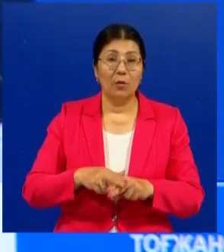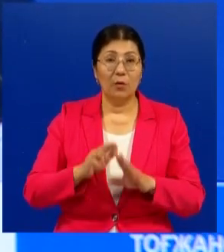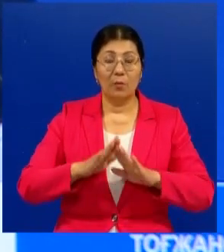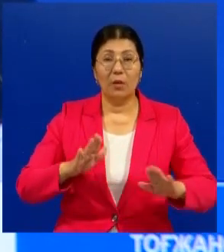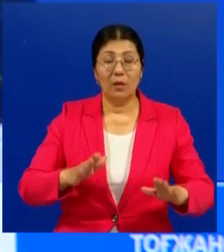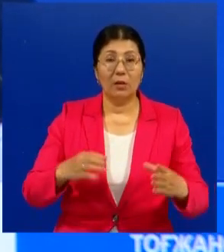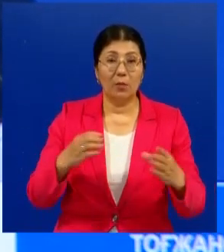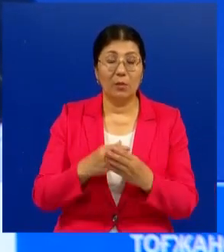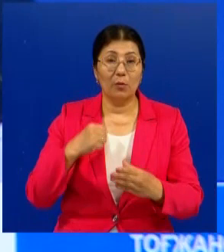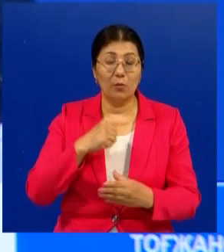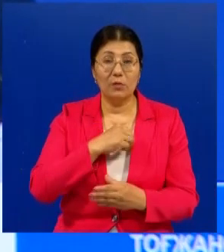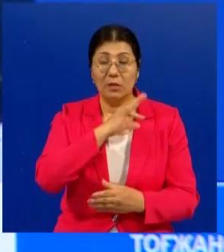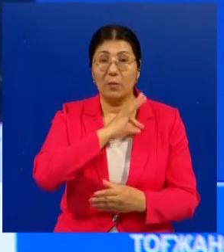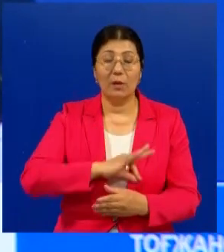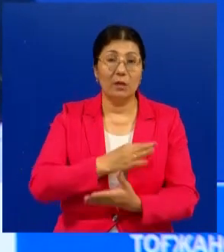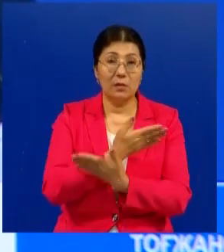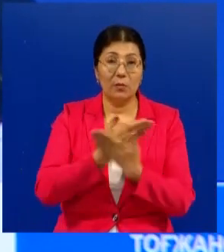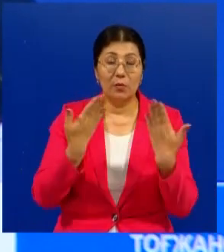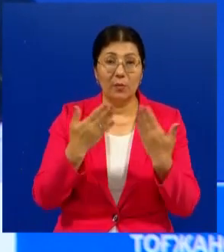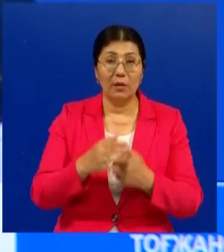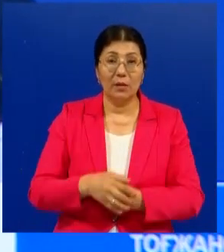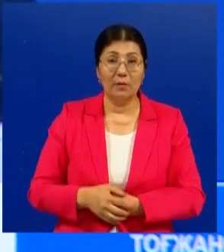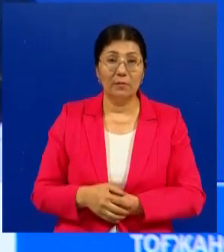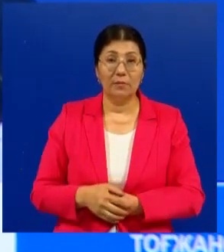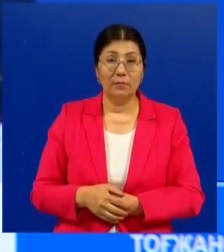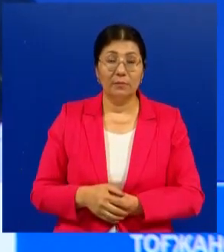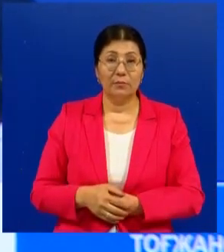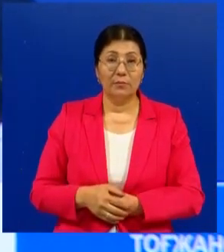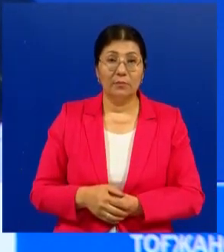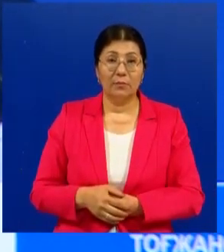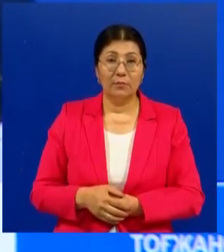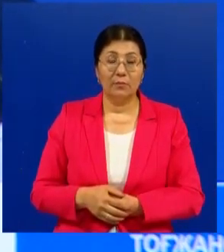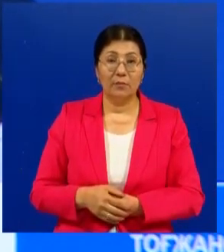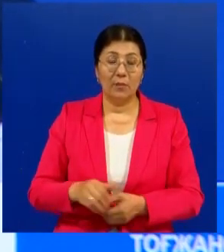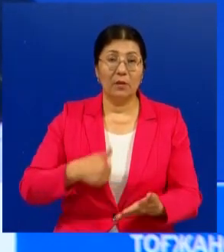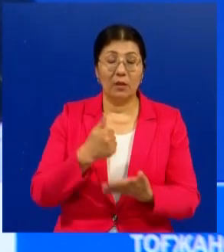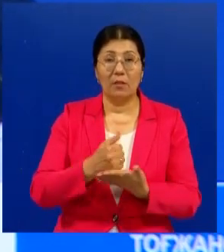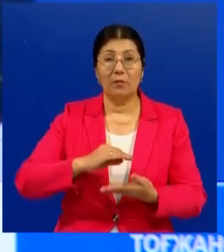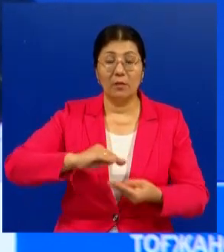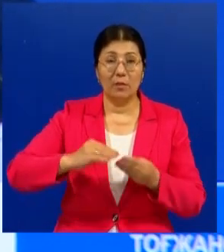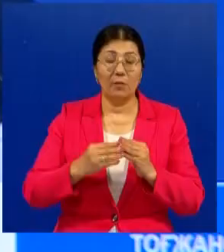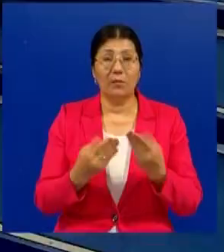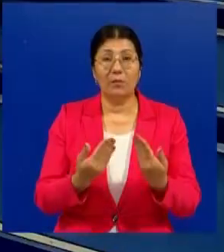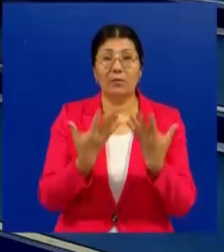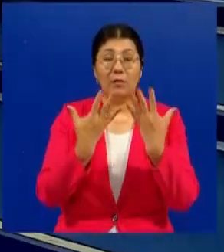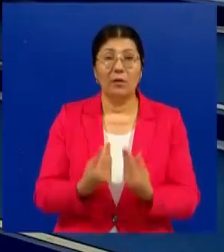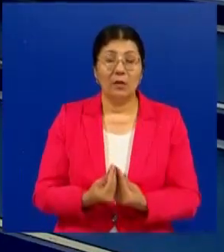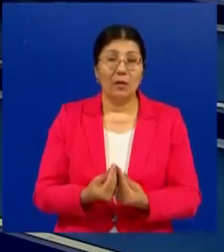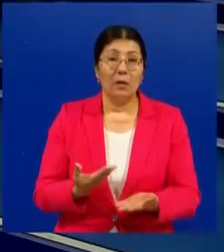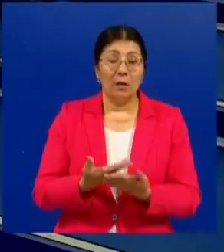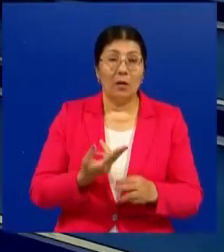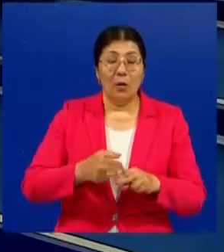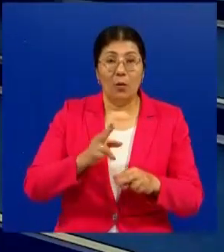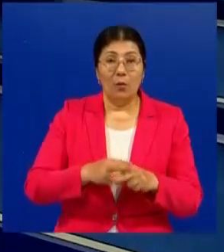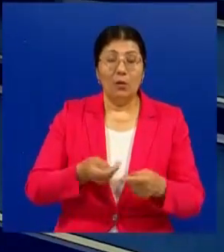қоғамға өзіне де пайдасы болмайды. Жалпы ұясында ол мәселе болады. o qoğamında bolsaq ülken məsələsi bu. Сарапшылар, оның